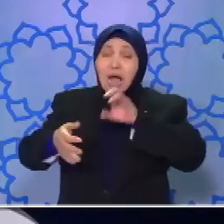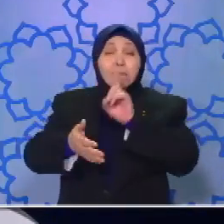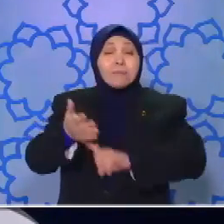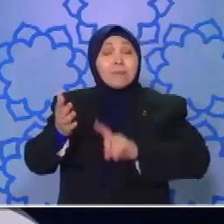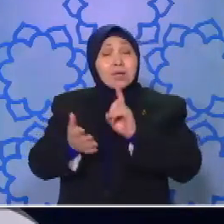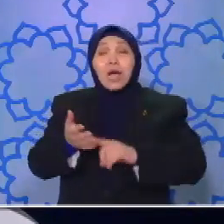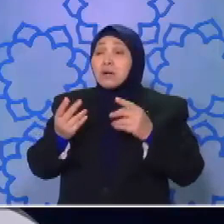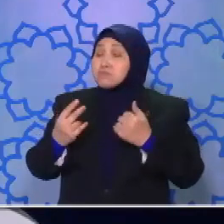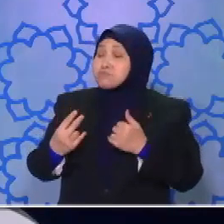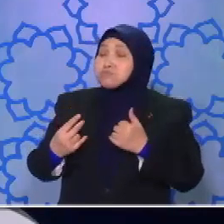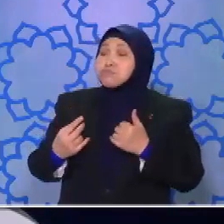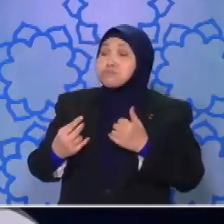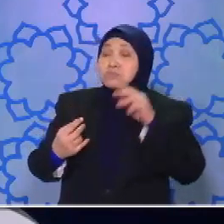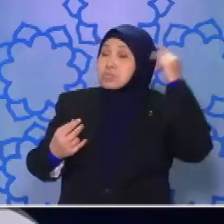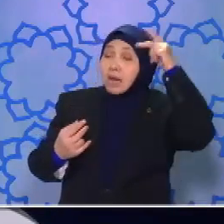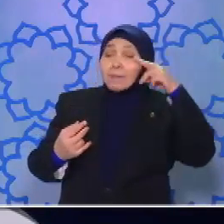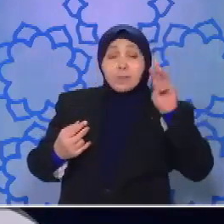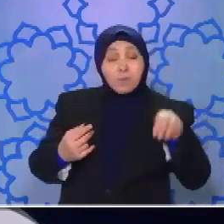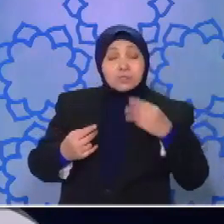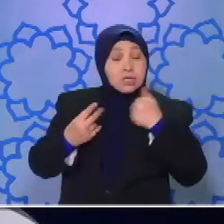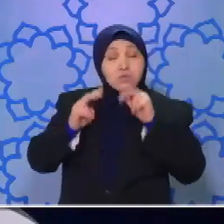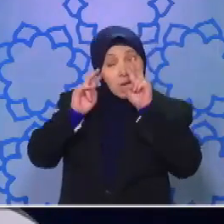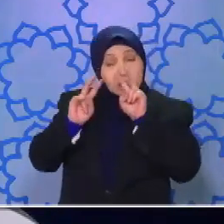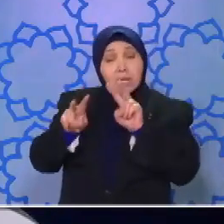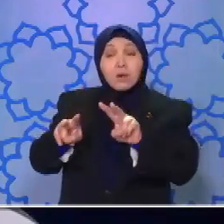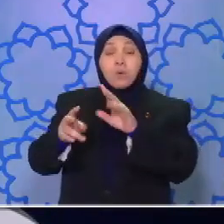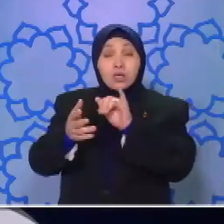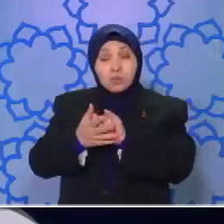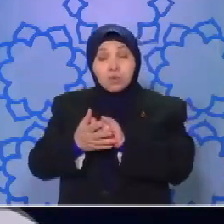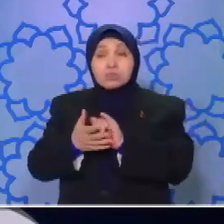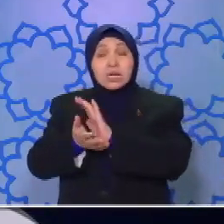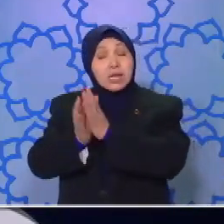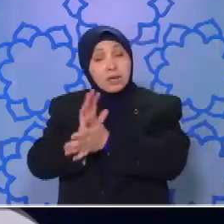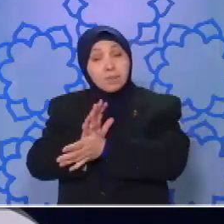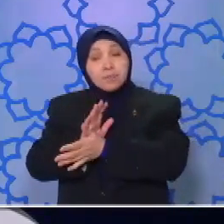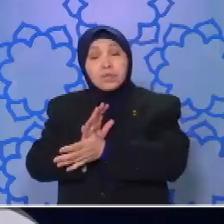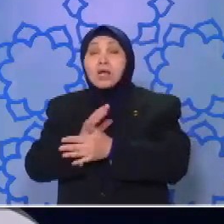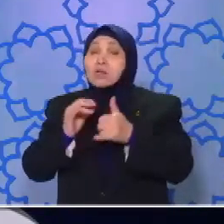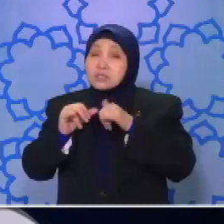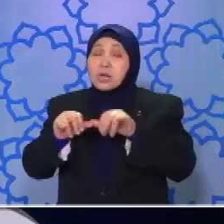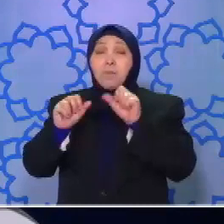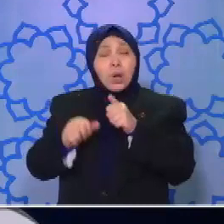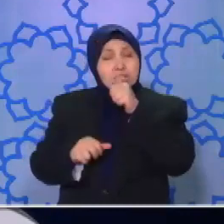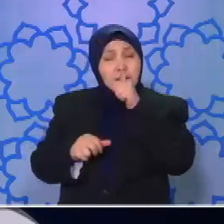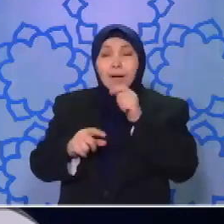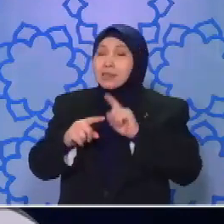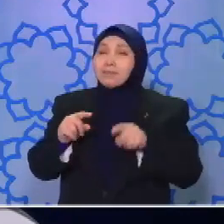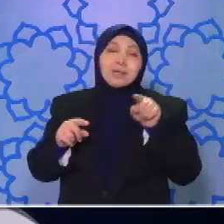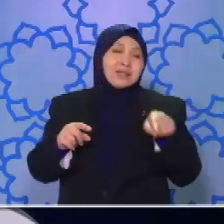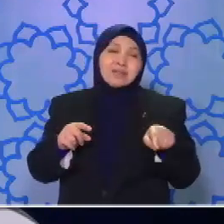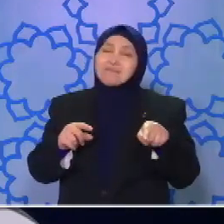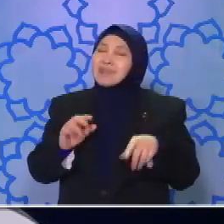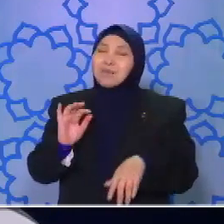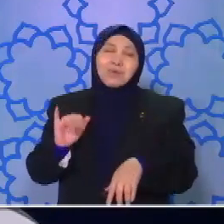sini tasti', bukan tastati'. Pasal tastati' ada ta, Ustaz, ya. Maksudnya itu masih boleh lagi sabar, tapi yang ini kamu